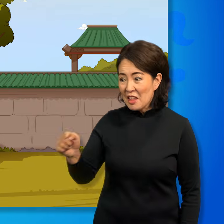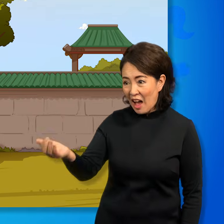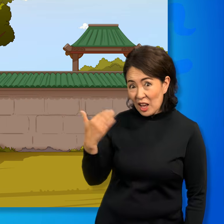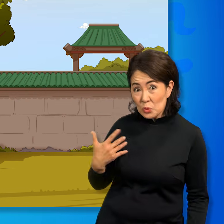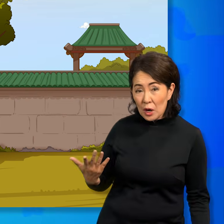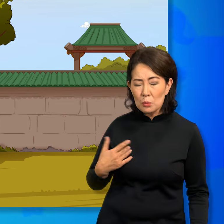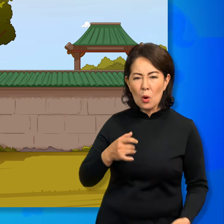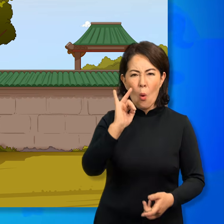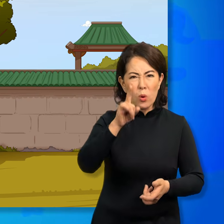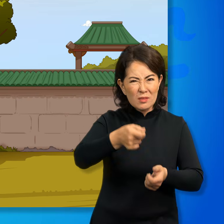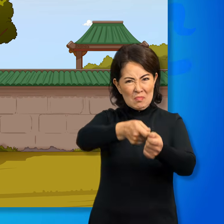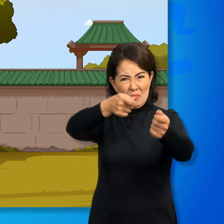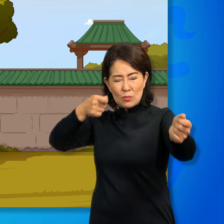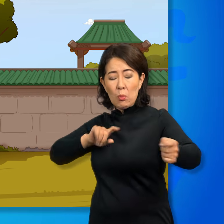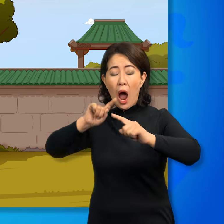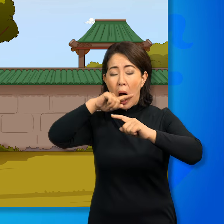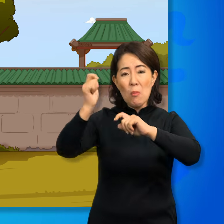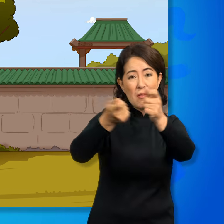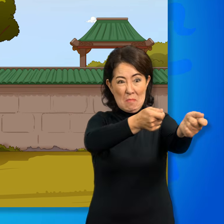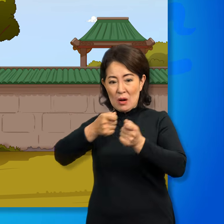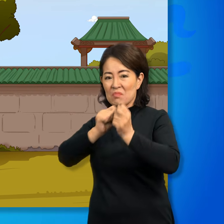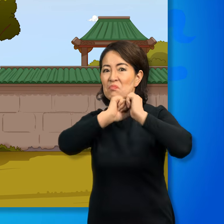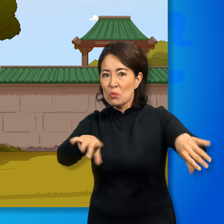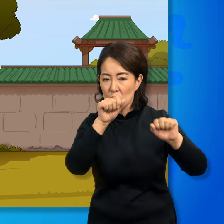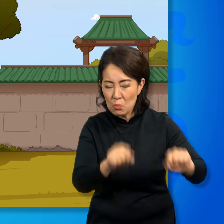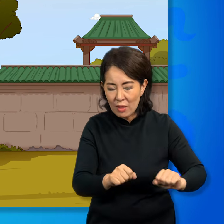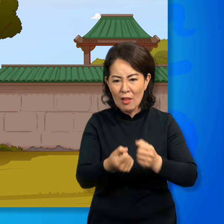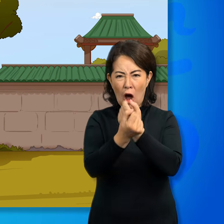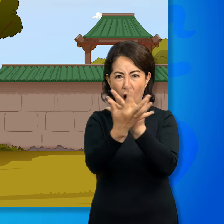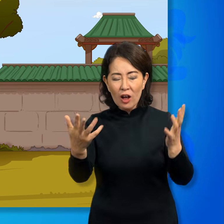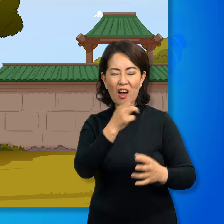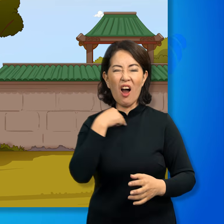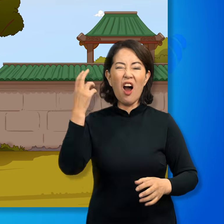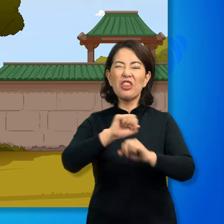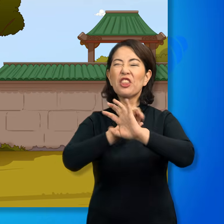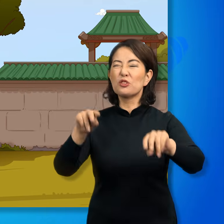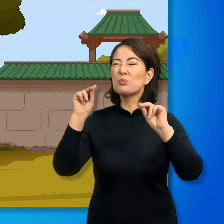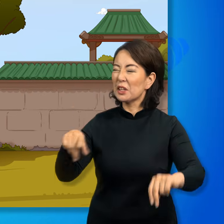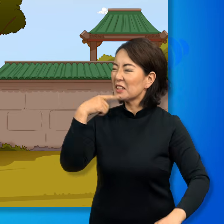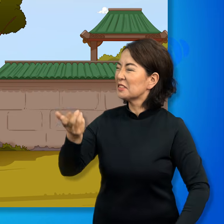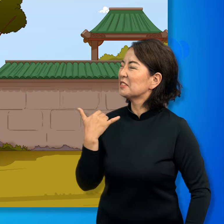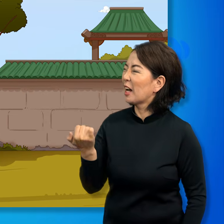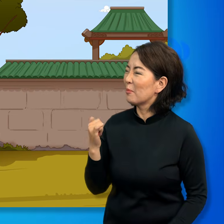Тэгэхээр нь би урдаар нь уургигтай нэргэг, өнрөөртөө нь хаанигтай нэргэг гэж хэлсэн.